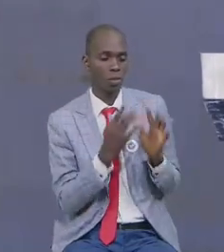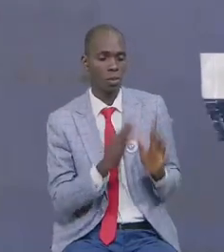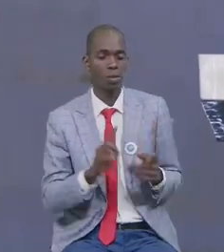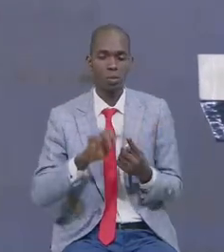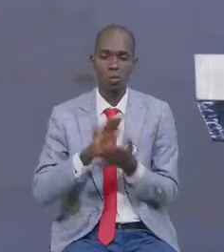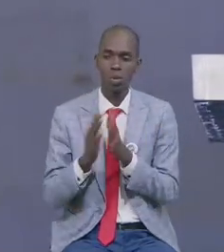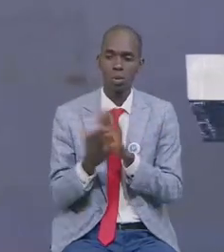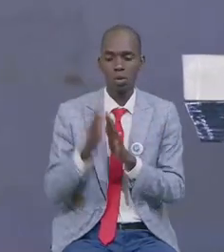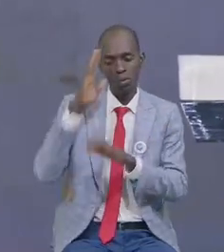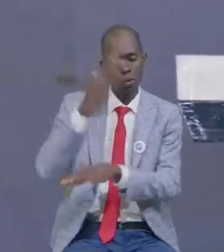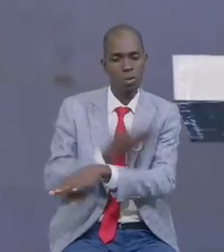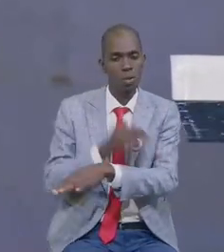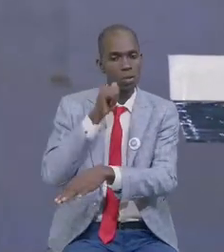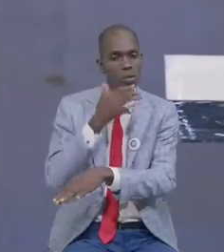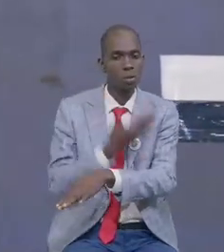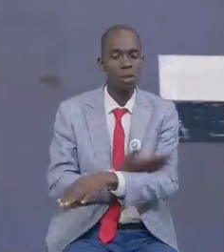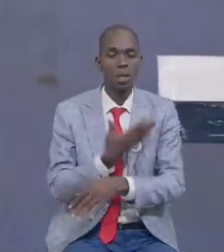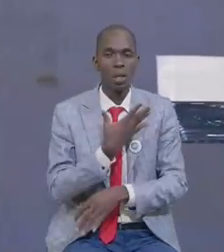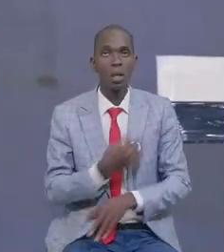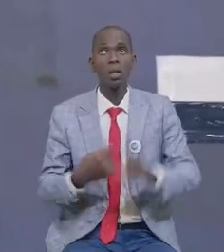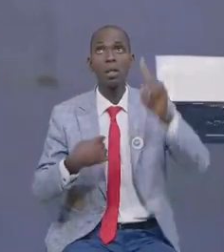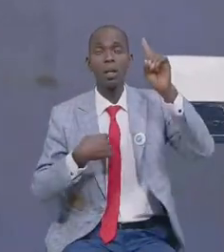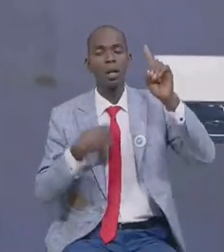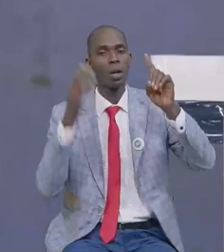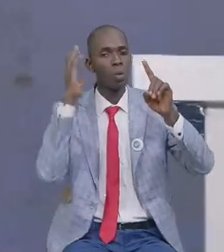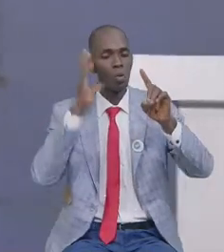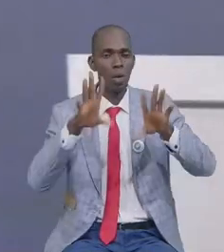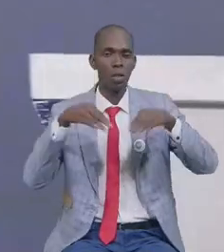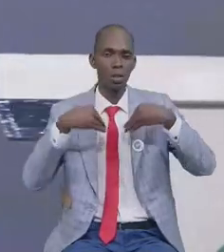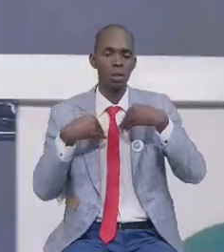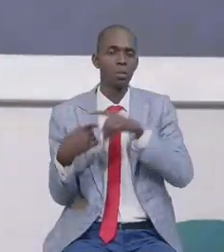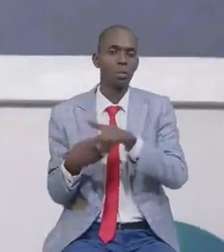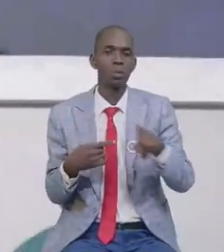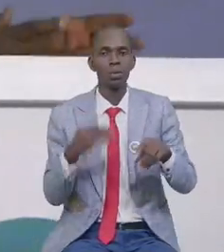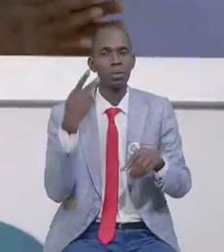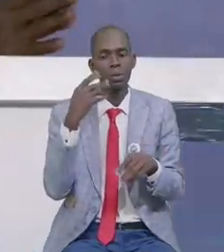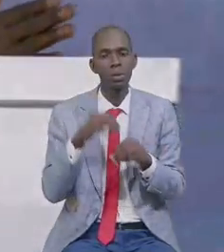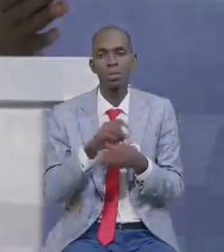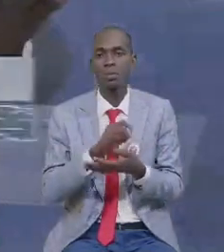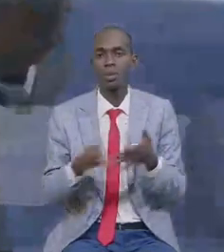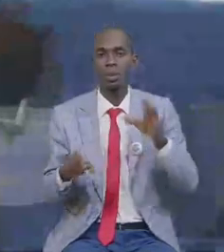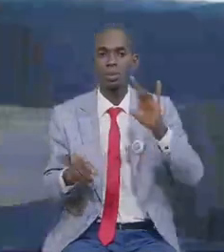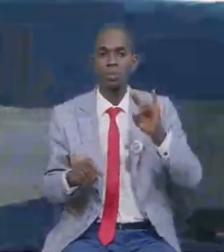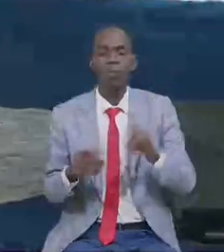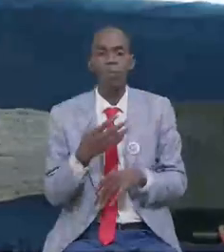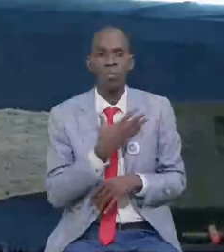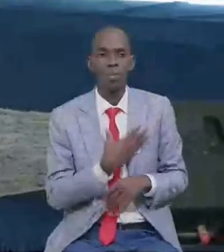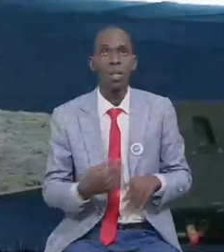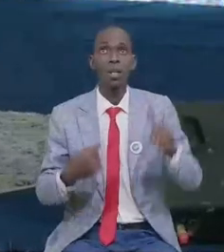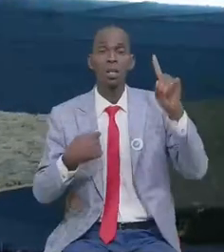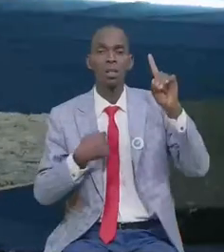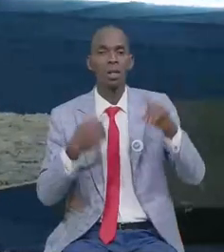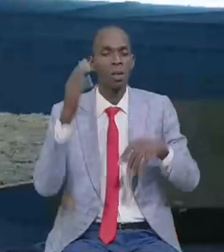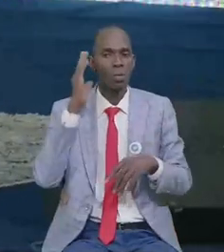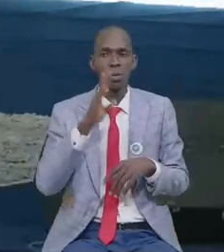filles. Et je vous accueillerai. Maintenant, dans le verset 18, il dit, je serai pour vous un